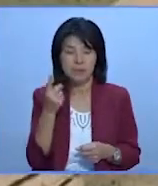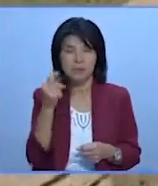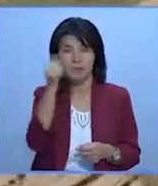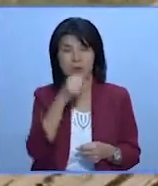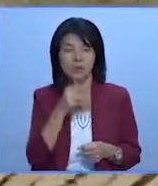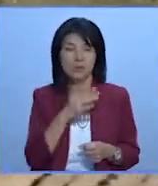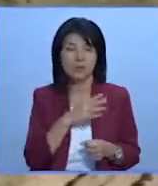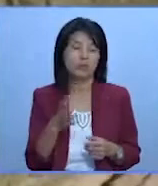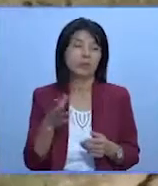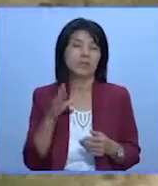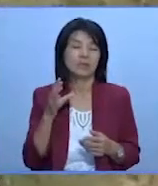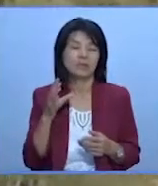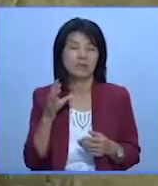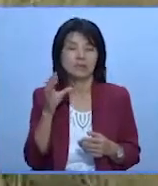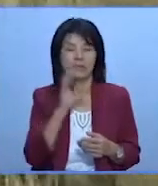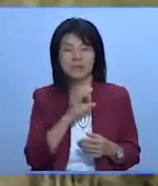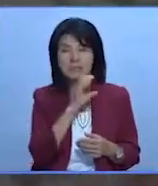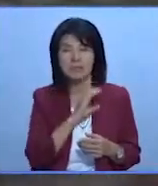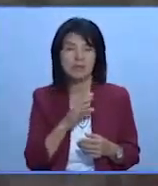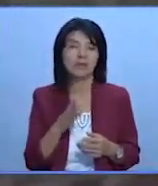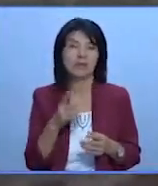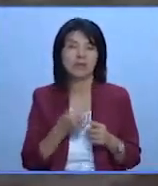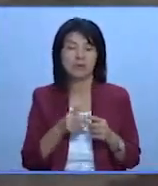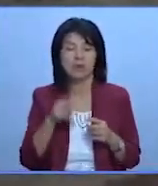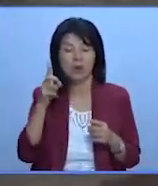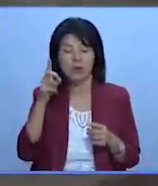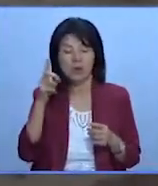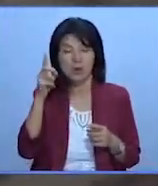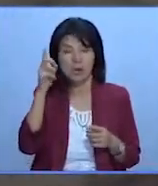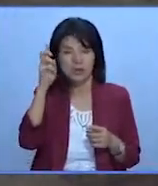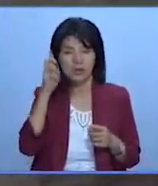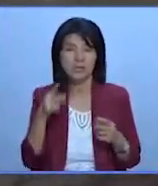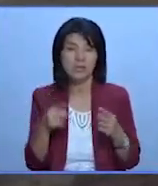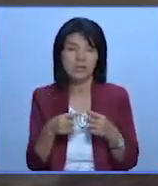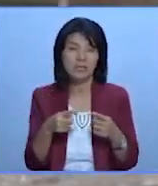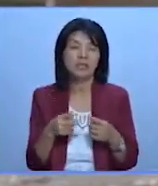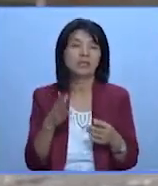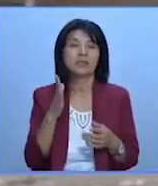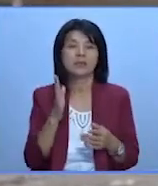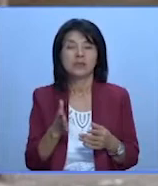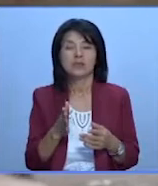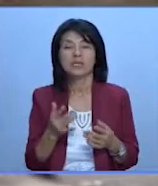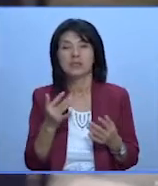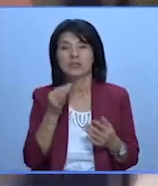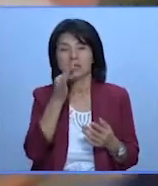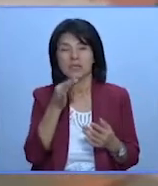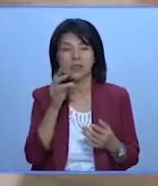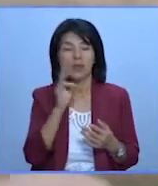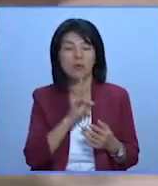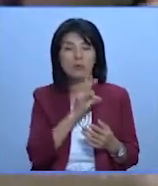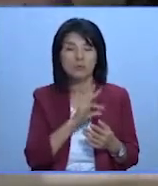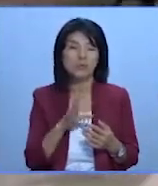регионального управления север общая протяженность государственной границы между пола дар sky областью и тремя регионами россии омской и новосибирской областями